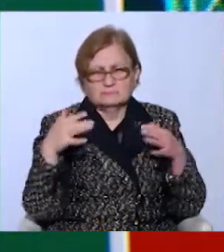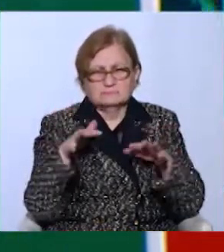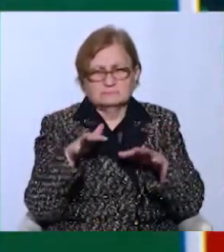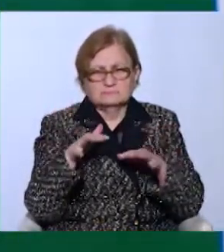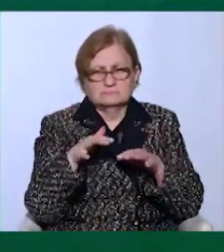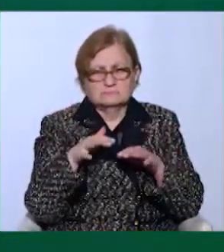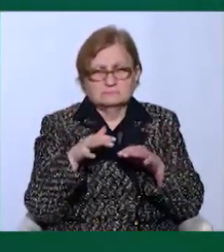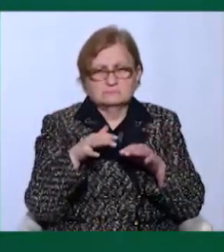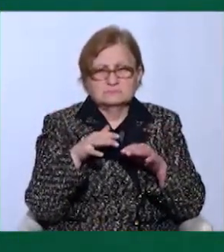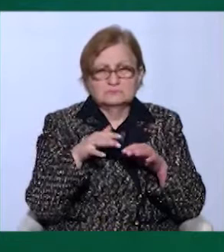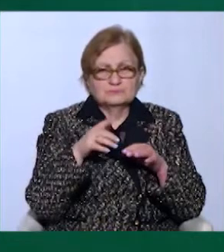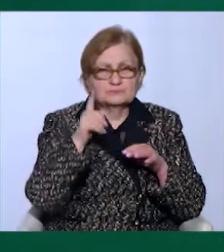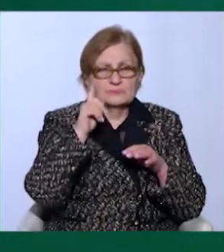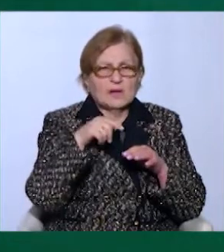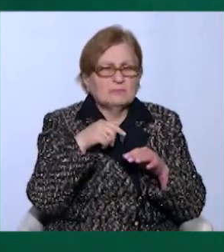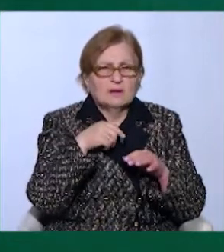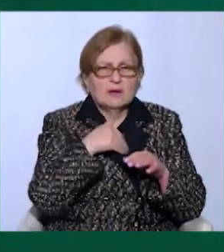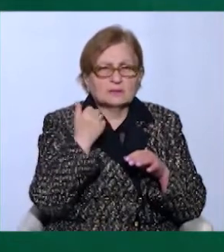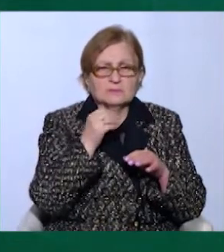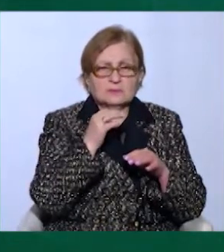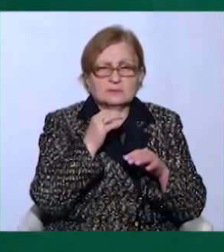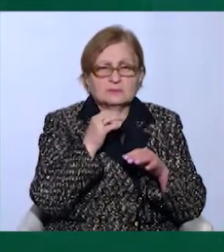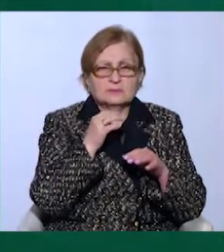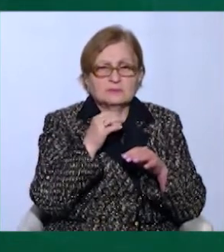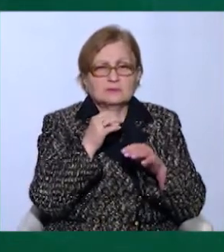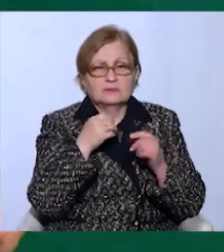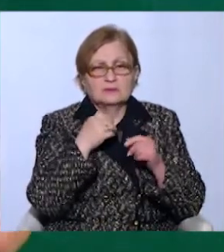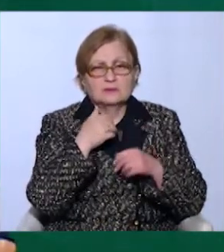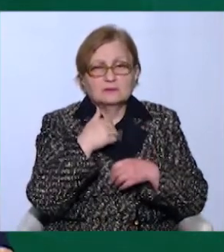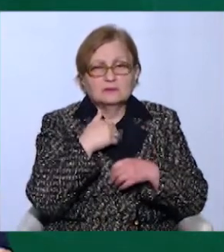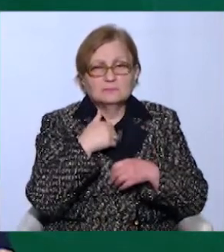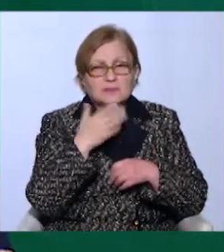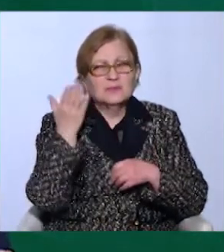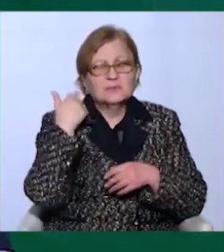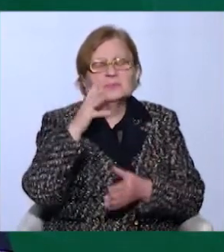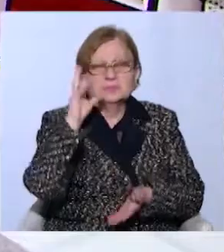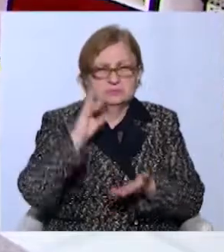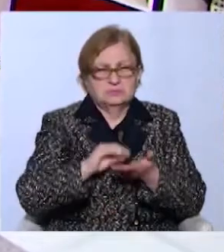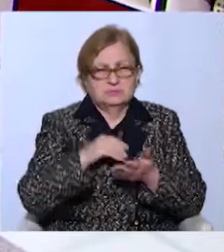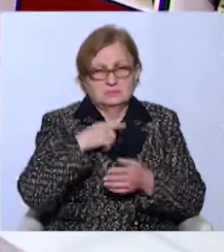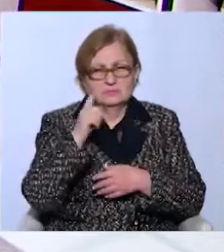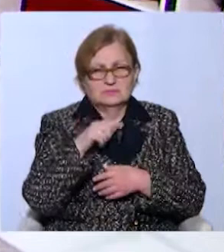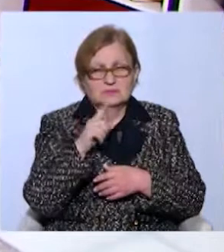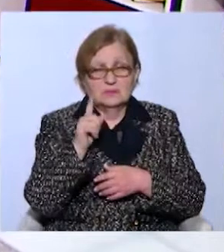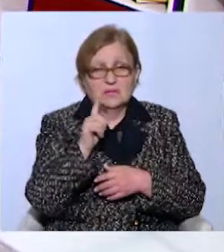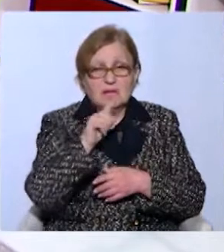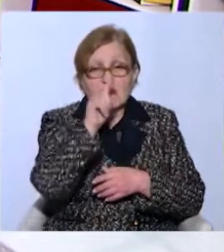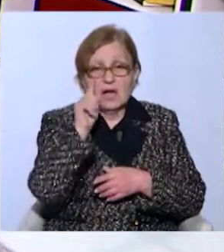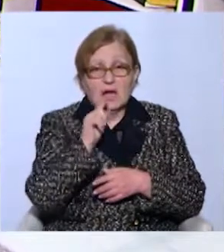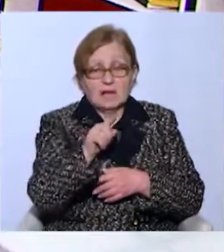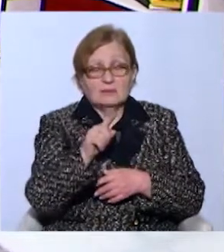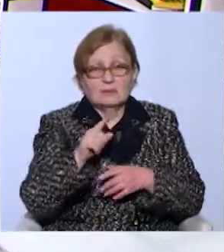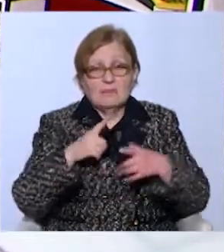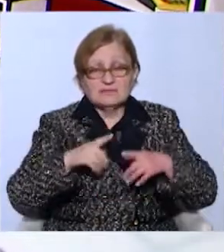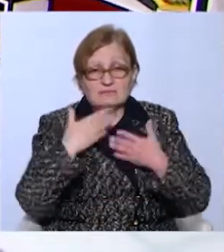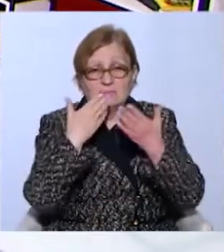Ez armi de, ekla işe duyuk, osu izi togor. Kamus tileba meone bamaz da titon tkuenz kargat khedat. Rahatsa sözde gikit heba khanda khan masale